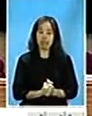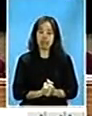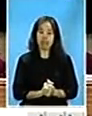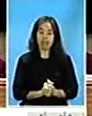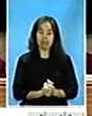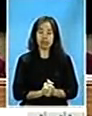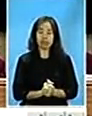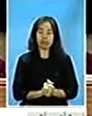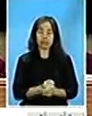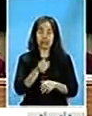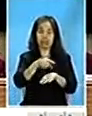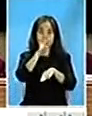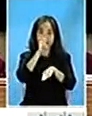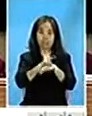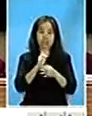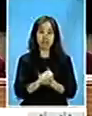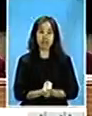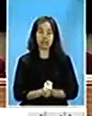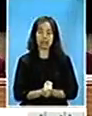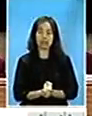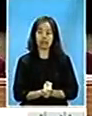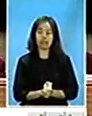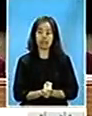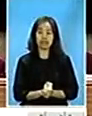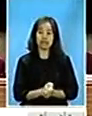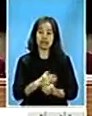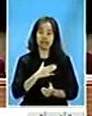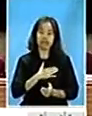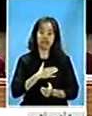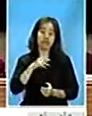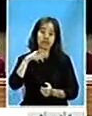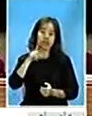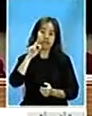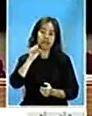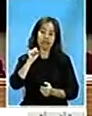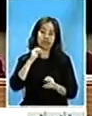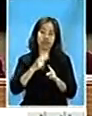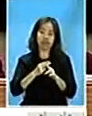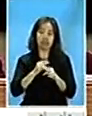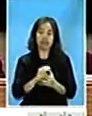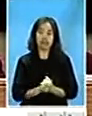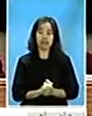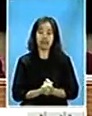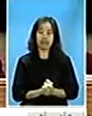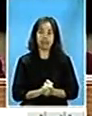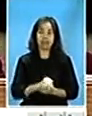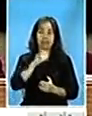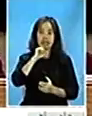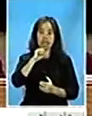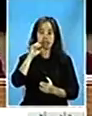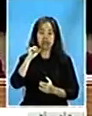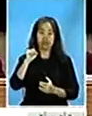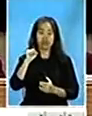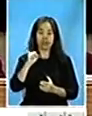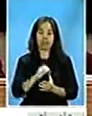กราบเรียนท่านประธานที่เคารพกระผมจ่าสิบตำรวจประสิทธิ์ชัยศิษะสมาชิกสภาผู้แทนราษฎ